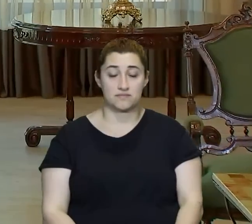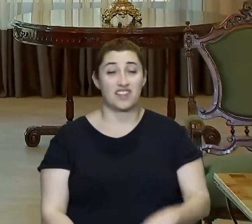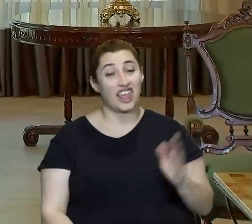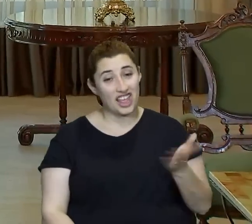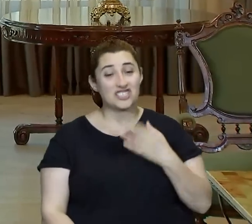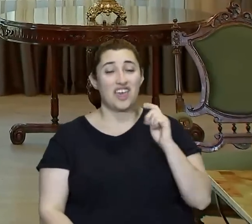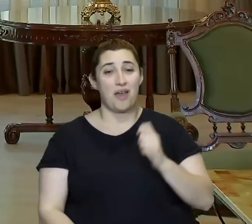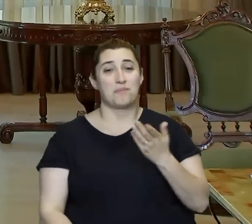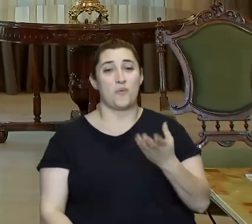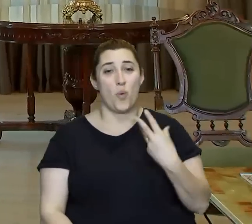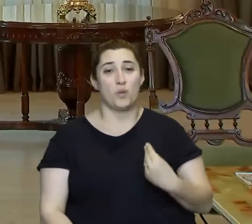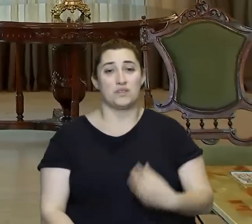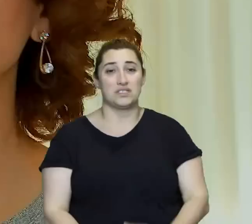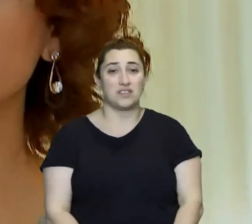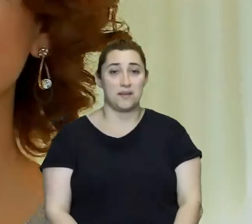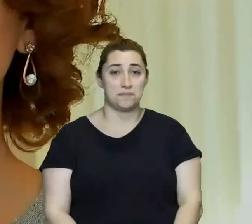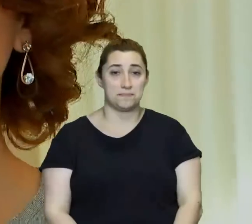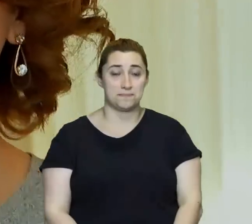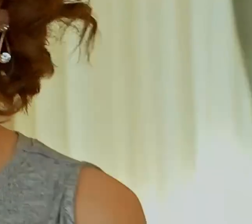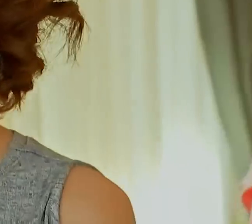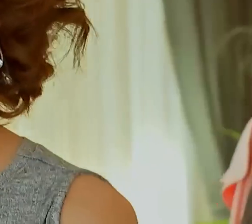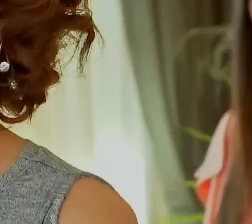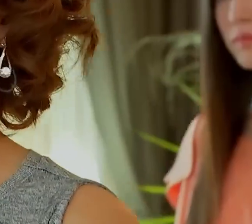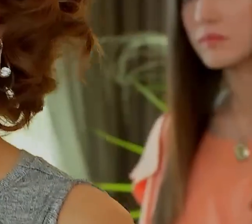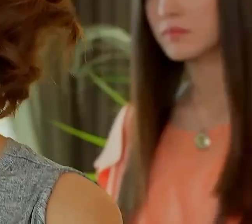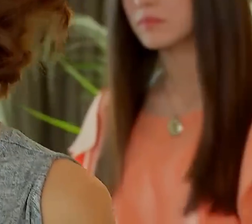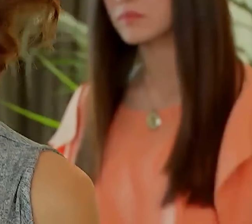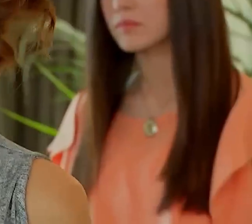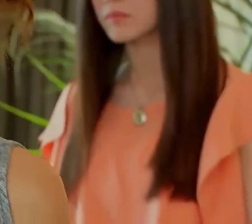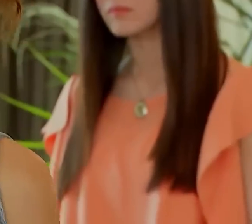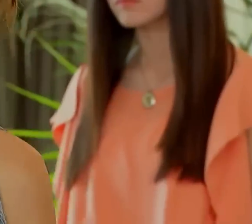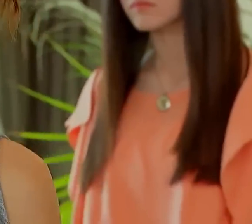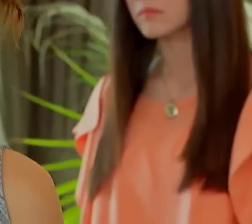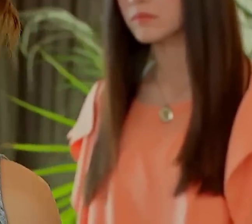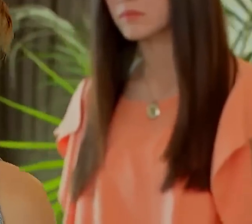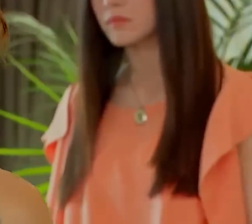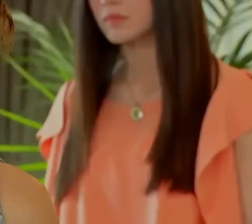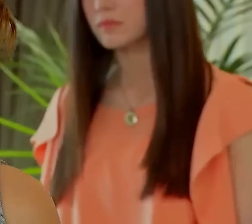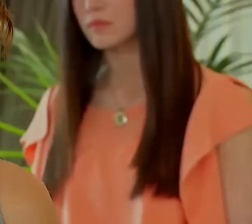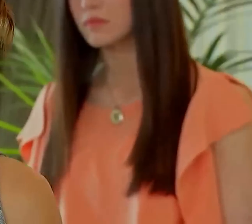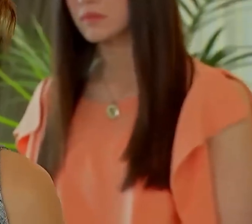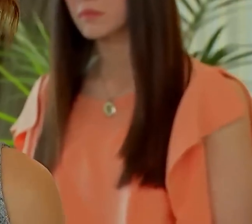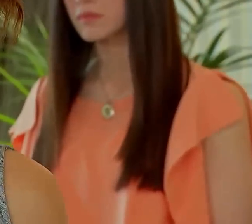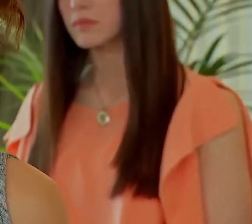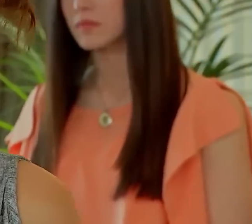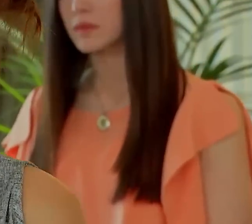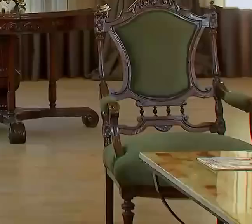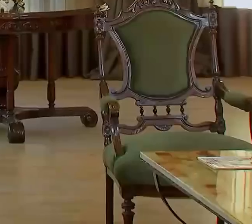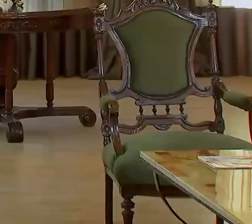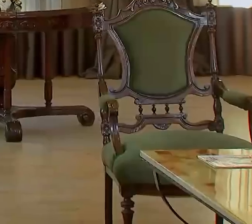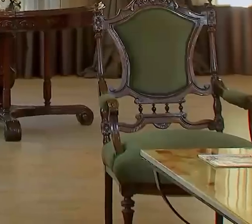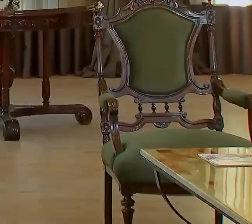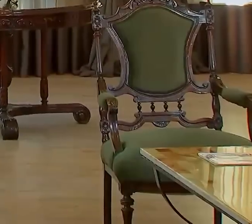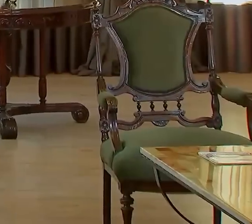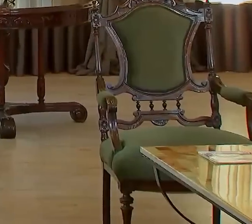Keşke olsa. Arkasını döndü yürüyor. Gözlerini kıstı, düşünüyor. Aklına yeni gelmiş gibi dudaklarını araladı